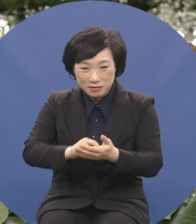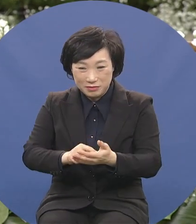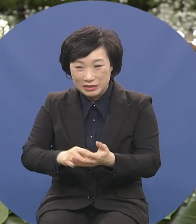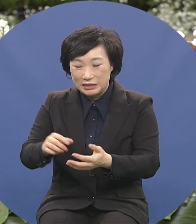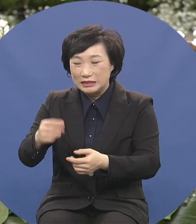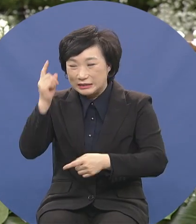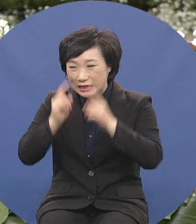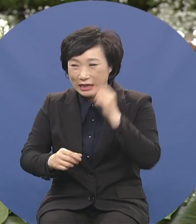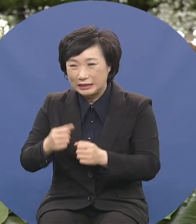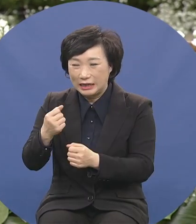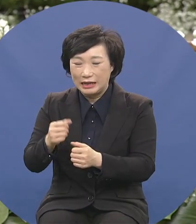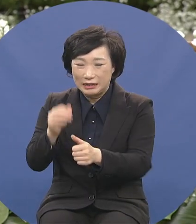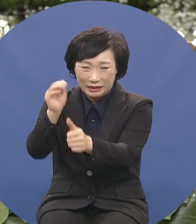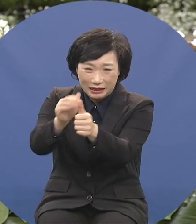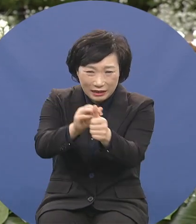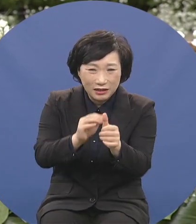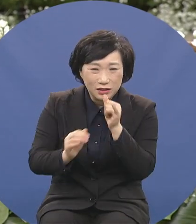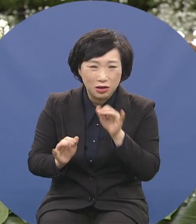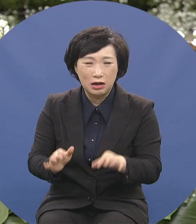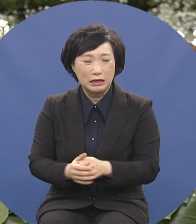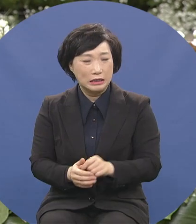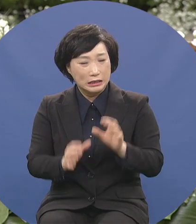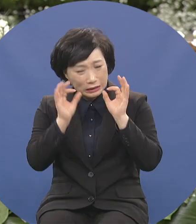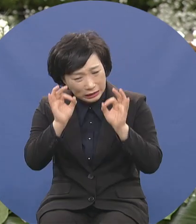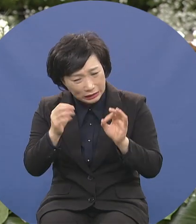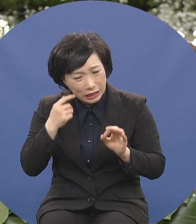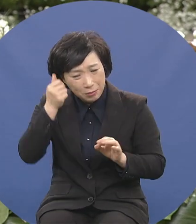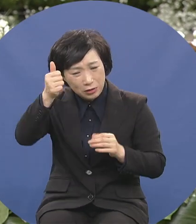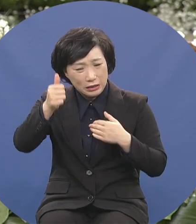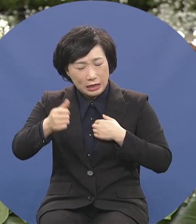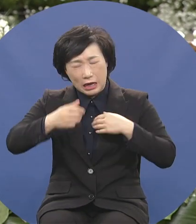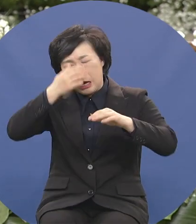하고 담임 목사 통곡하고 울게 하고